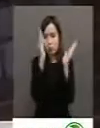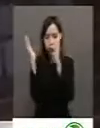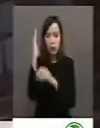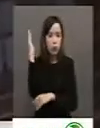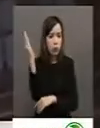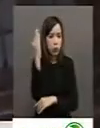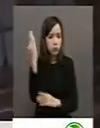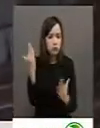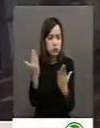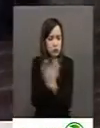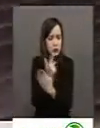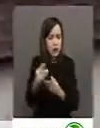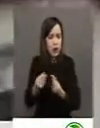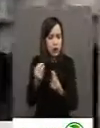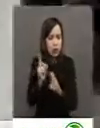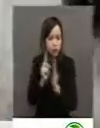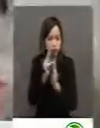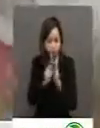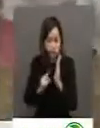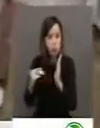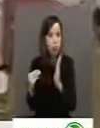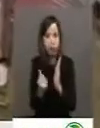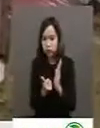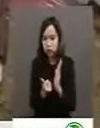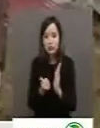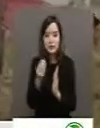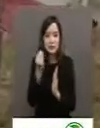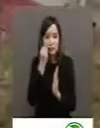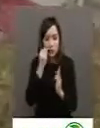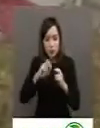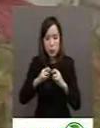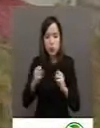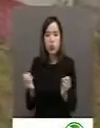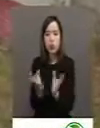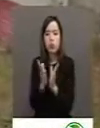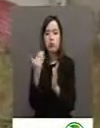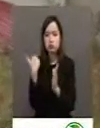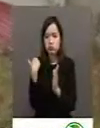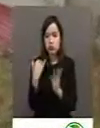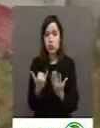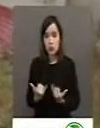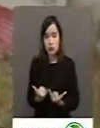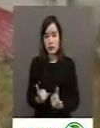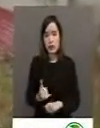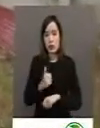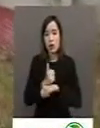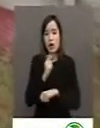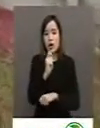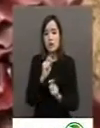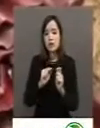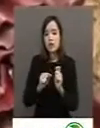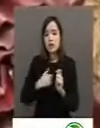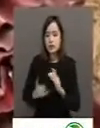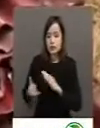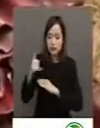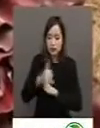แปรปรวนทำให้อุณหภูมิลดลงอย่างเร็วค่ะบ้านเรือนก็เสียหายไปด้วยทางอำเภอตอนนี้นะคะอยู่ระหว่างลงไป